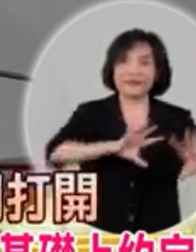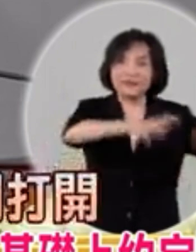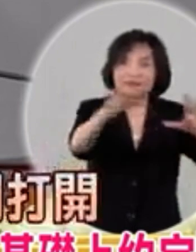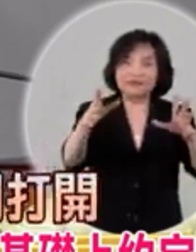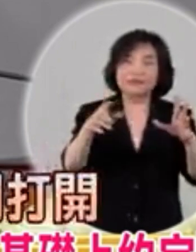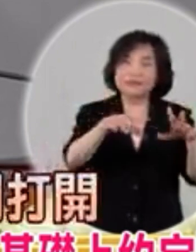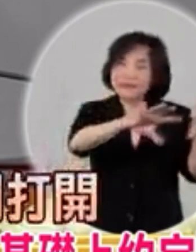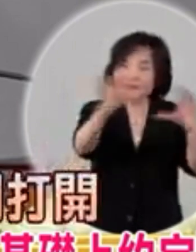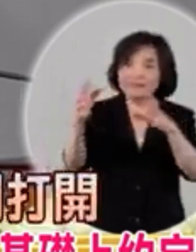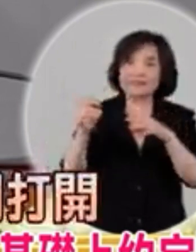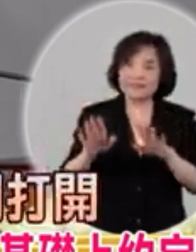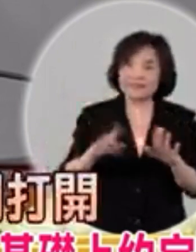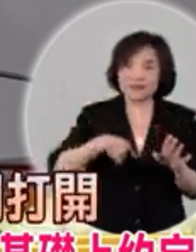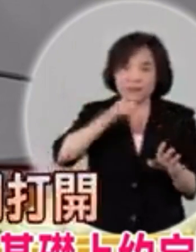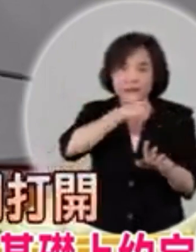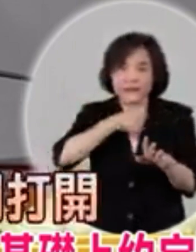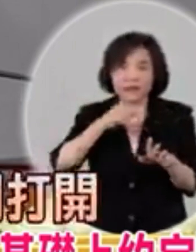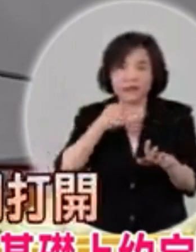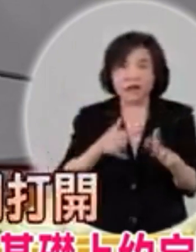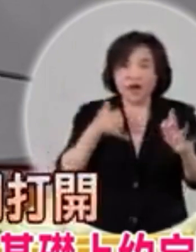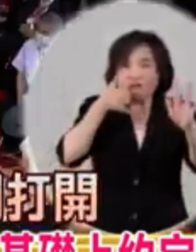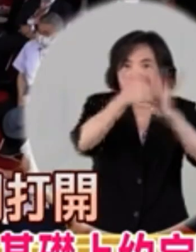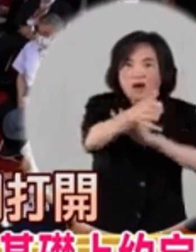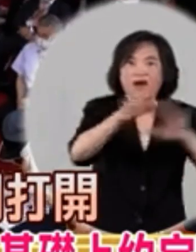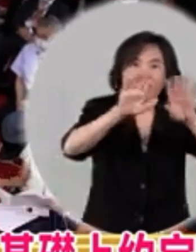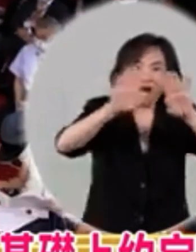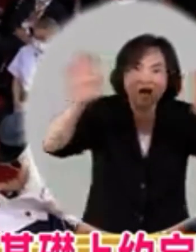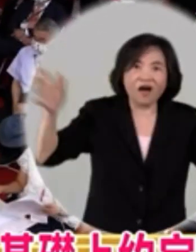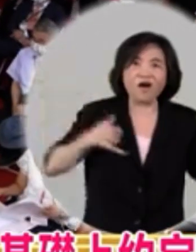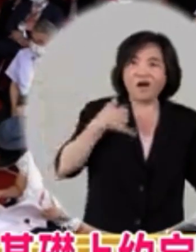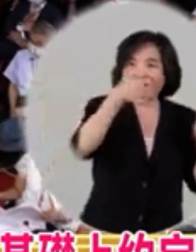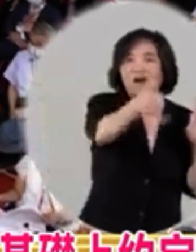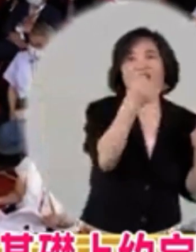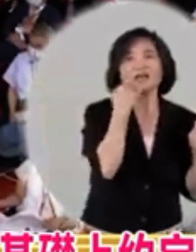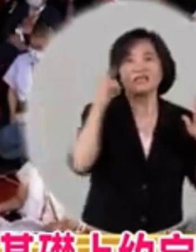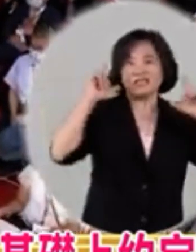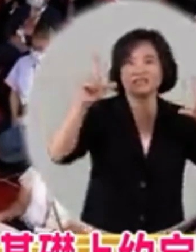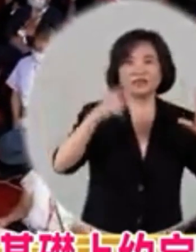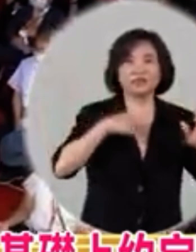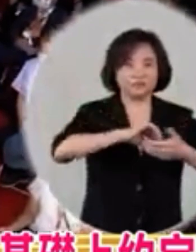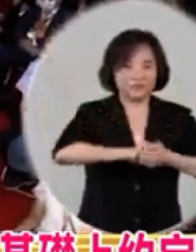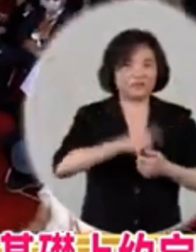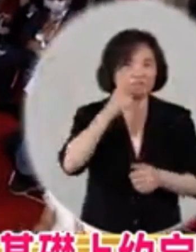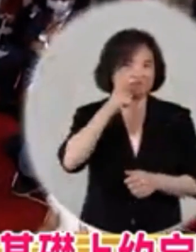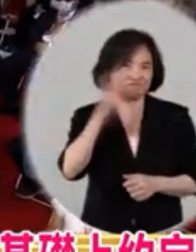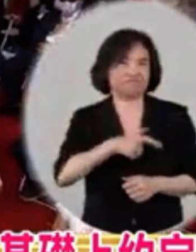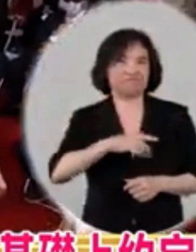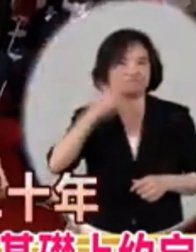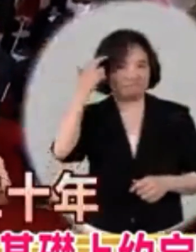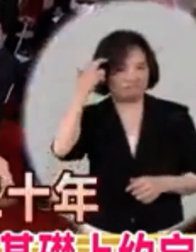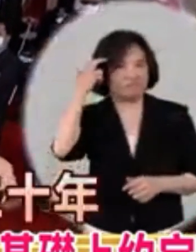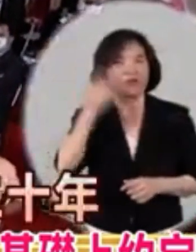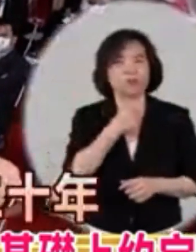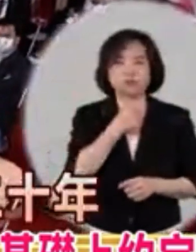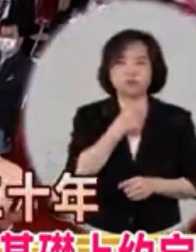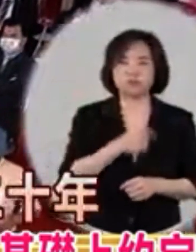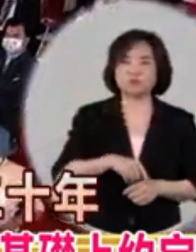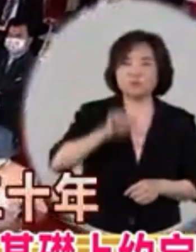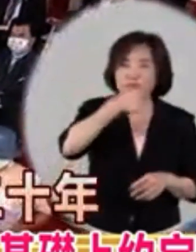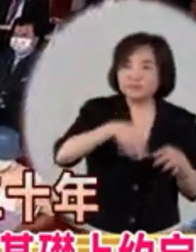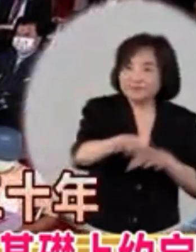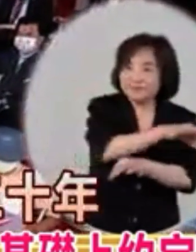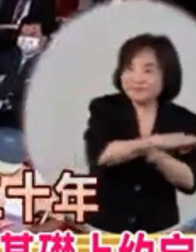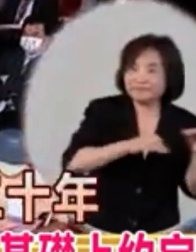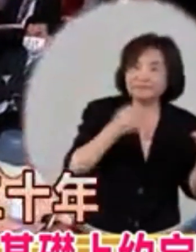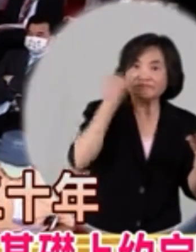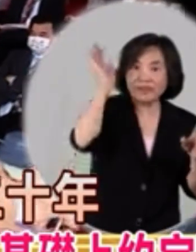门已经为我们打开，我们要坚持走下去，让台湾经济在下